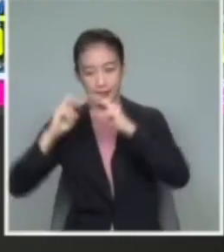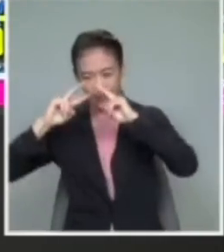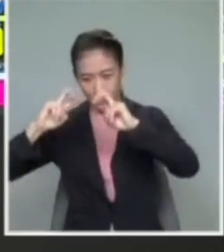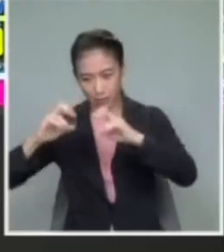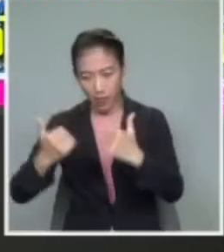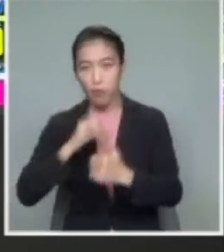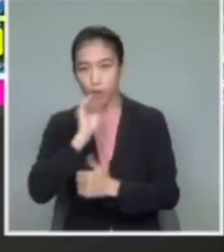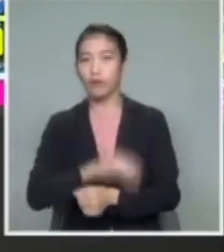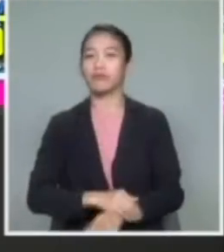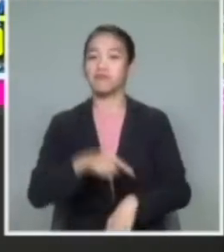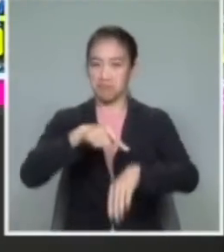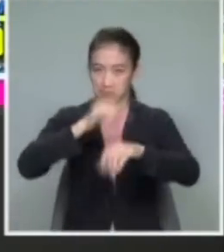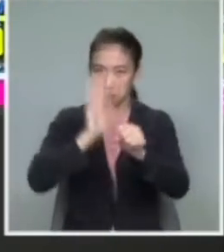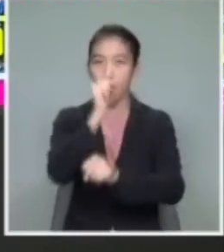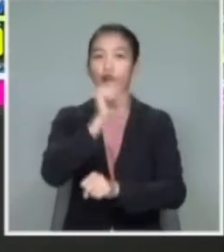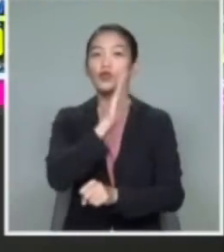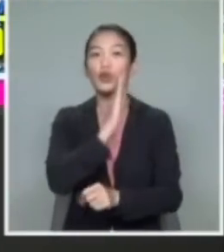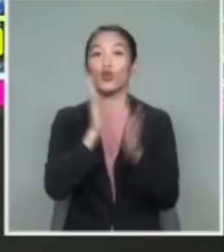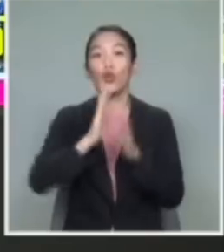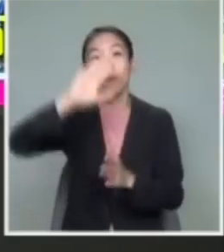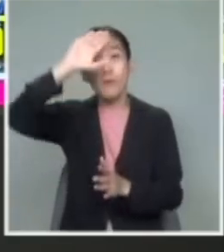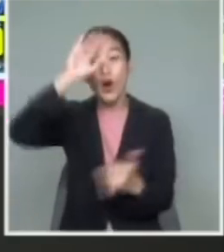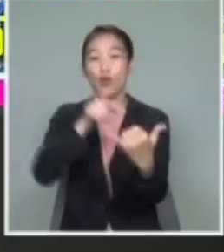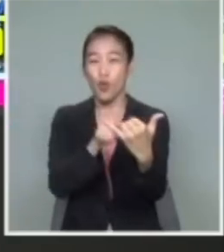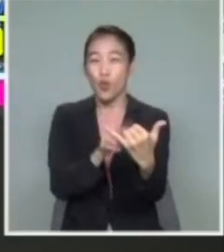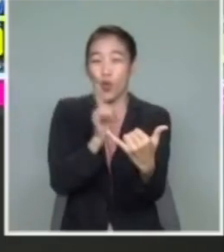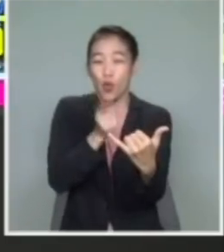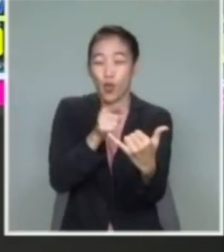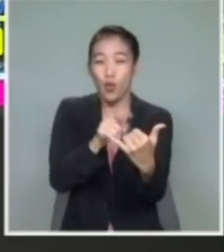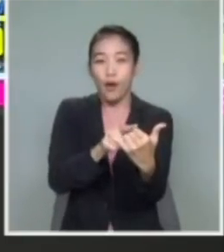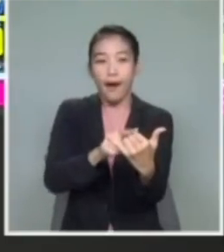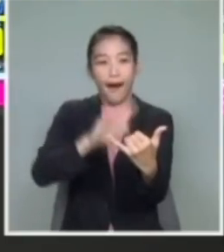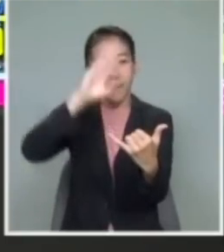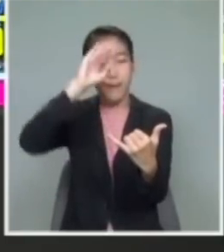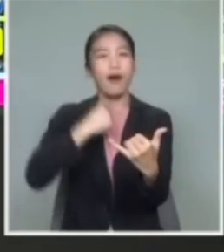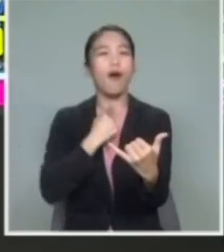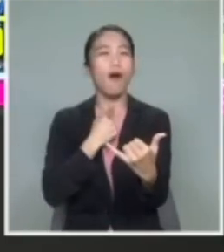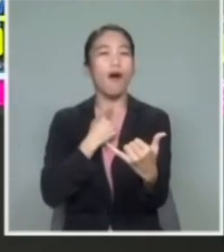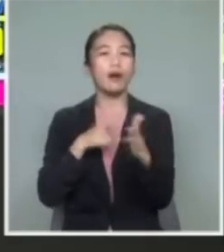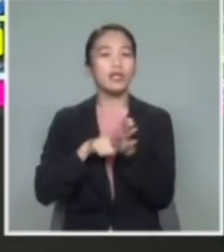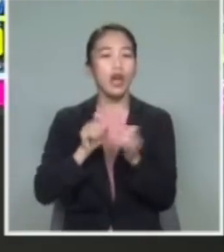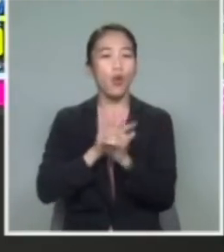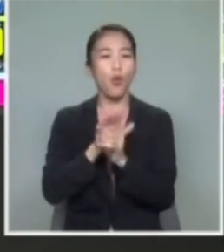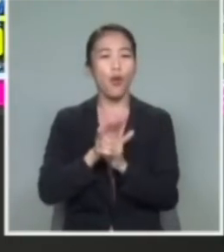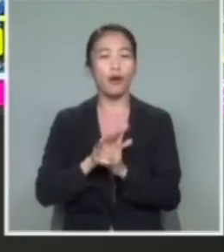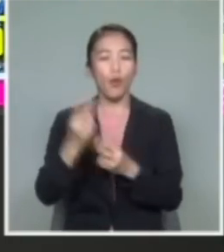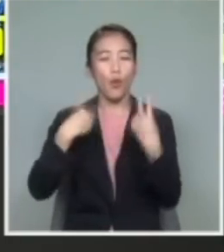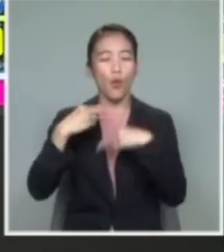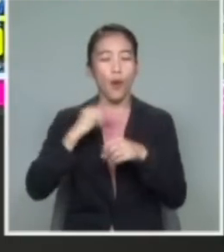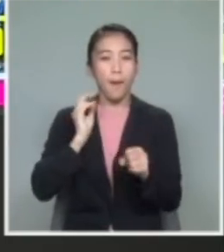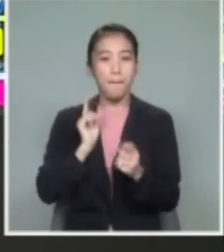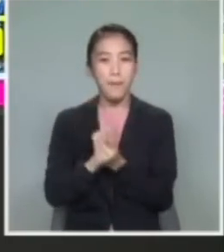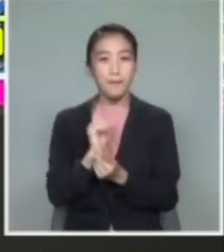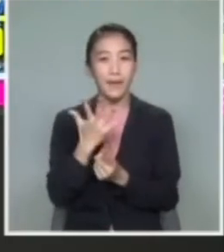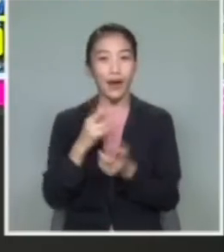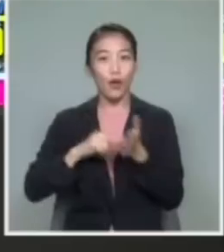ราเลยให้คนไข้กลับบ้านได้ที่14วันถามว่าจริงๆแล้วเนี่ยเชื้อจะหมดจากคอนี่เมื่อไหร่เชื้อที่ยังมีชีวิตอยู่แ